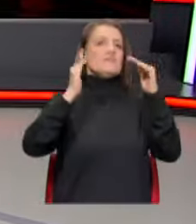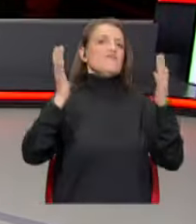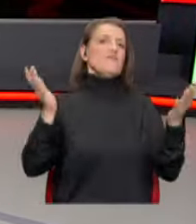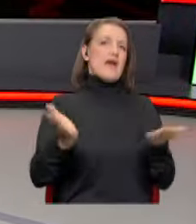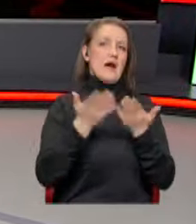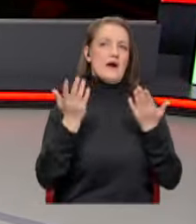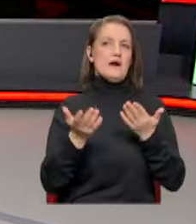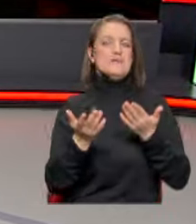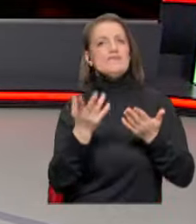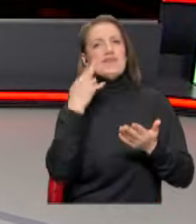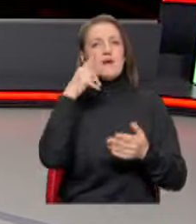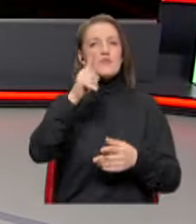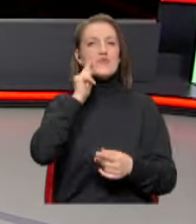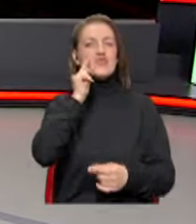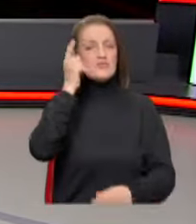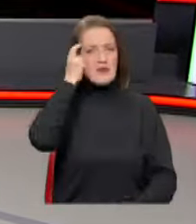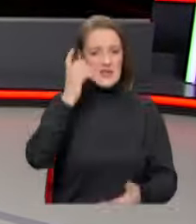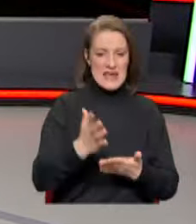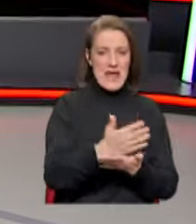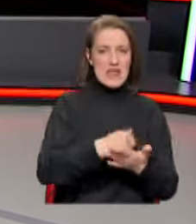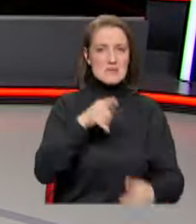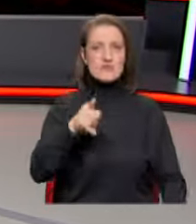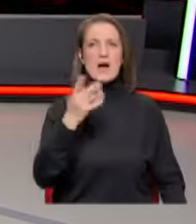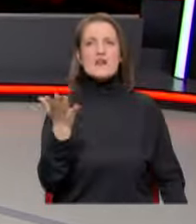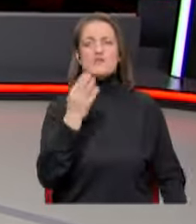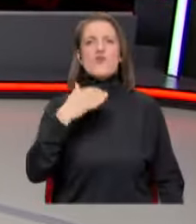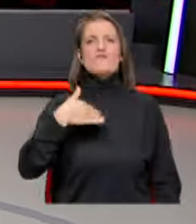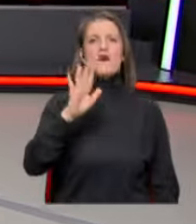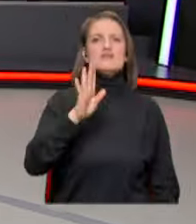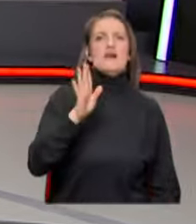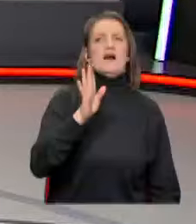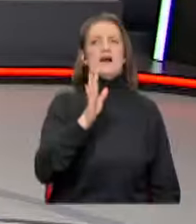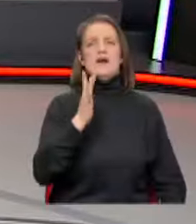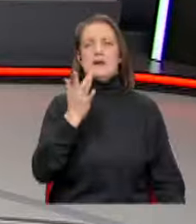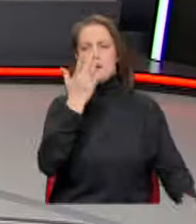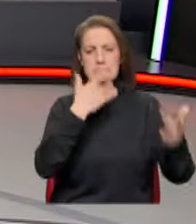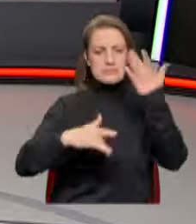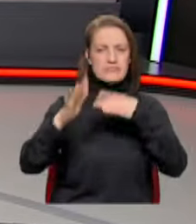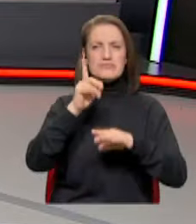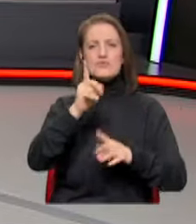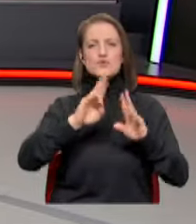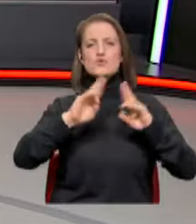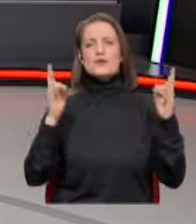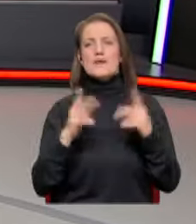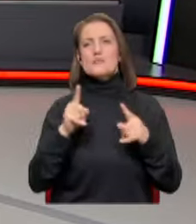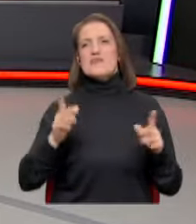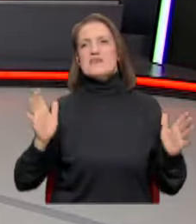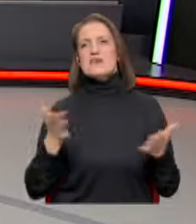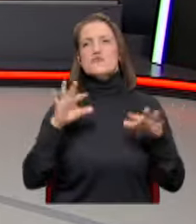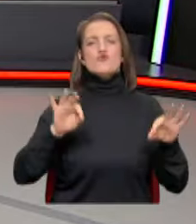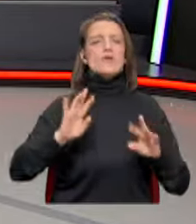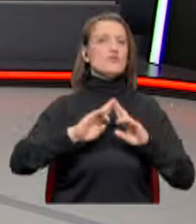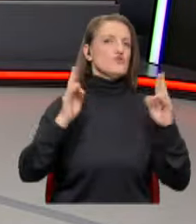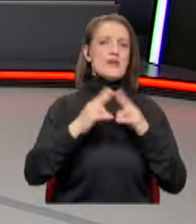da Efendim bu kişi başı gelir üzerinden burada artık çok fazla illüzyon olmaya başladı dünyada bundan vazgeçiliyor şu anda